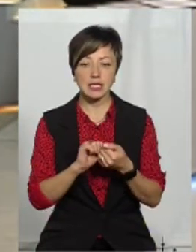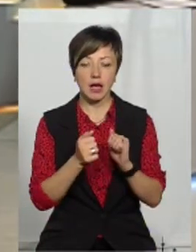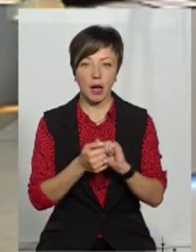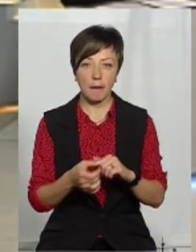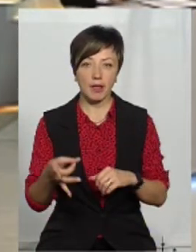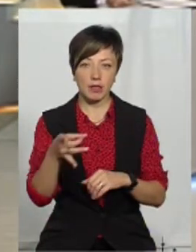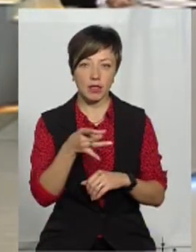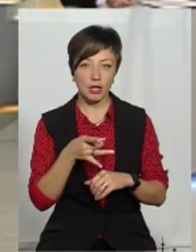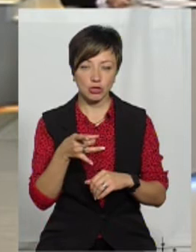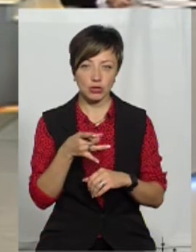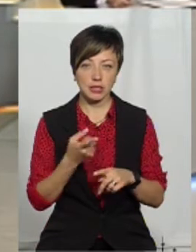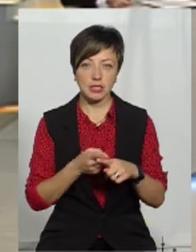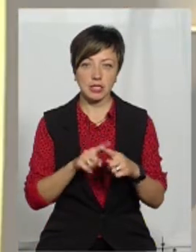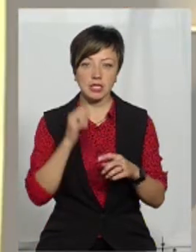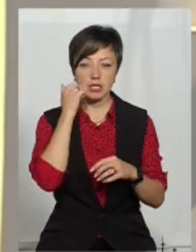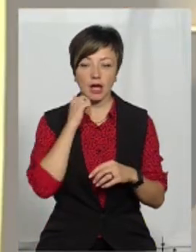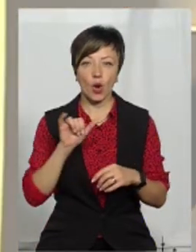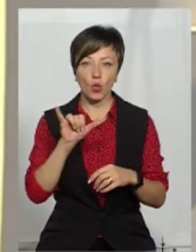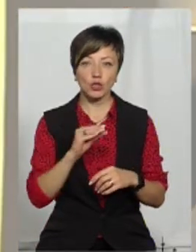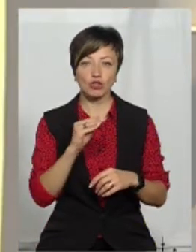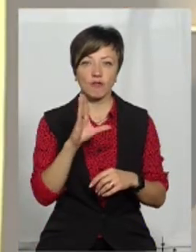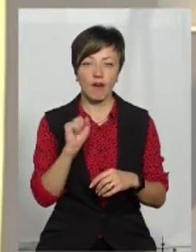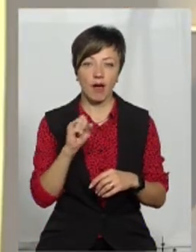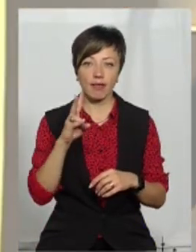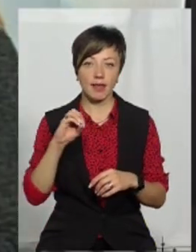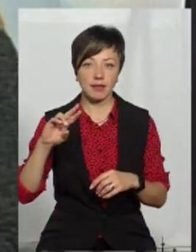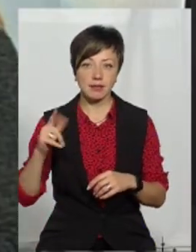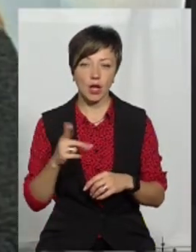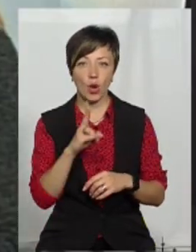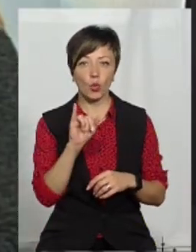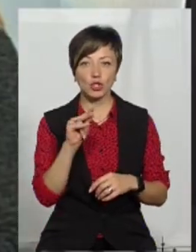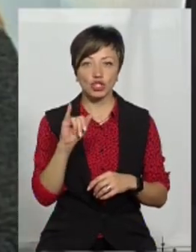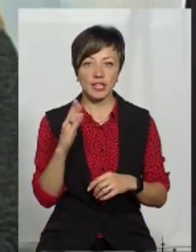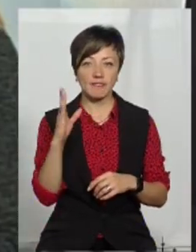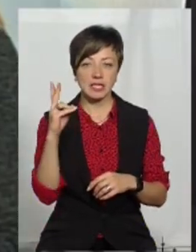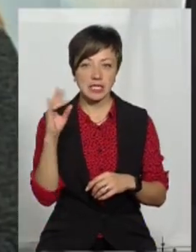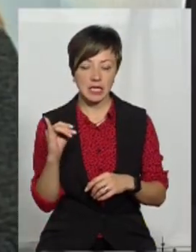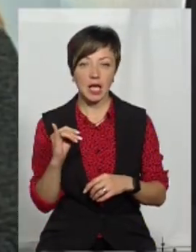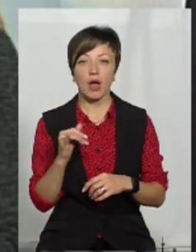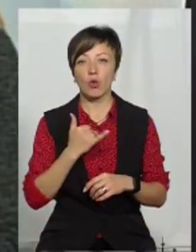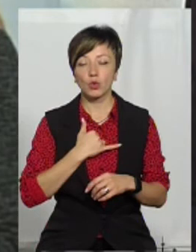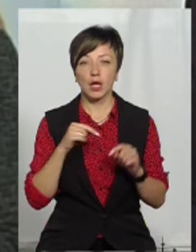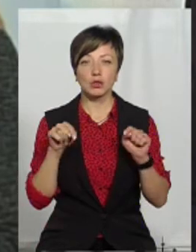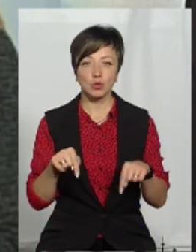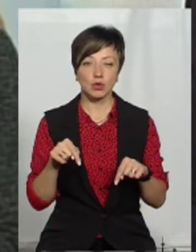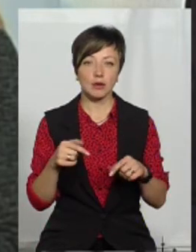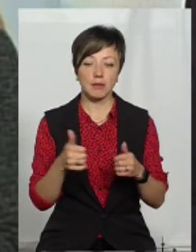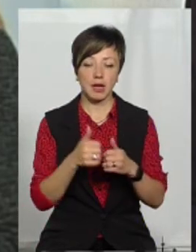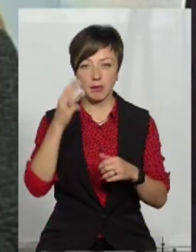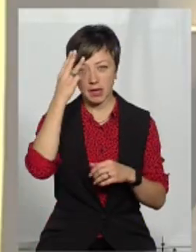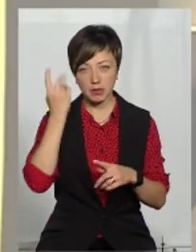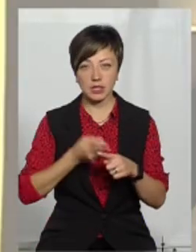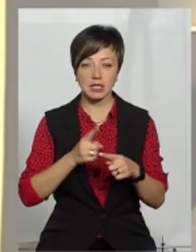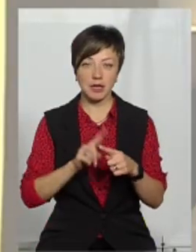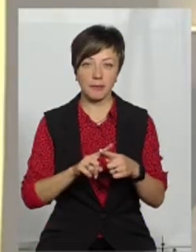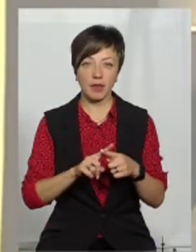Кам'янеччини, зокрема, це і Старушиця, і Жванець, Собітко-Кучеєвецька зареєстрували. У нас тут біля Хмельницького